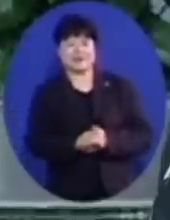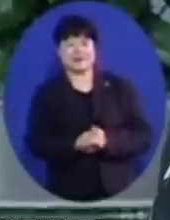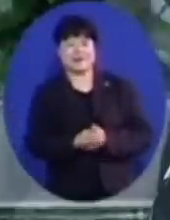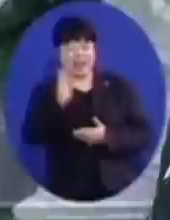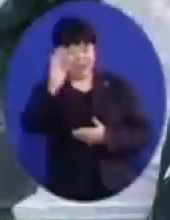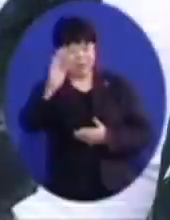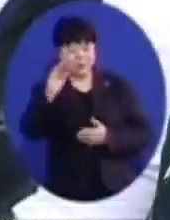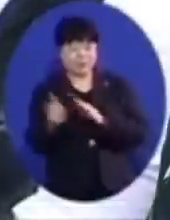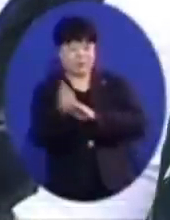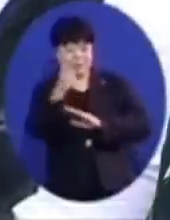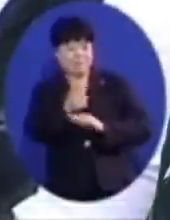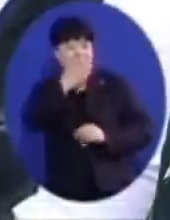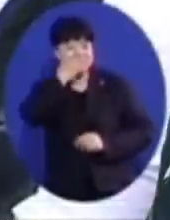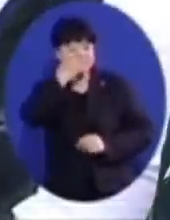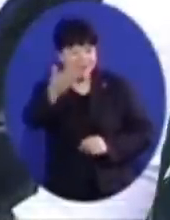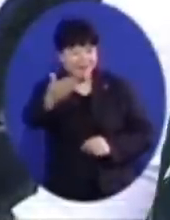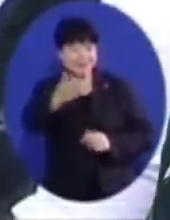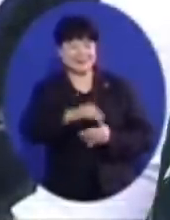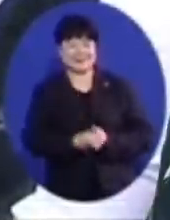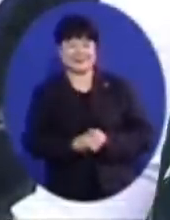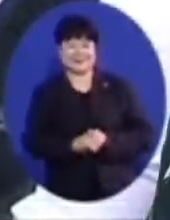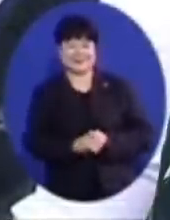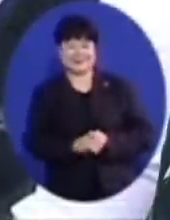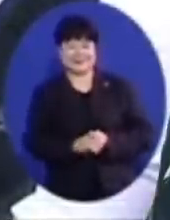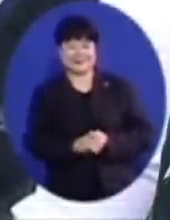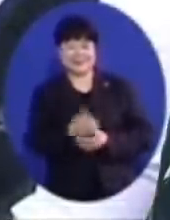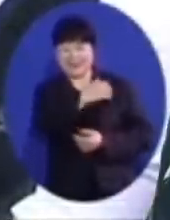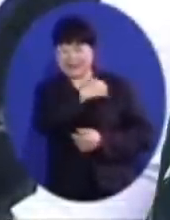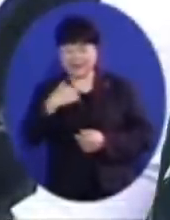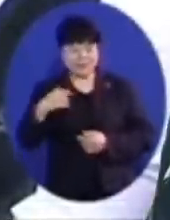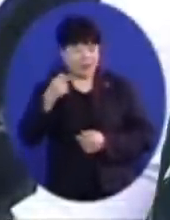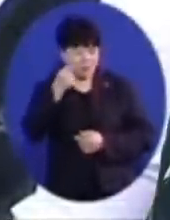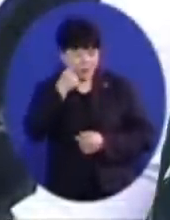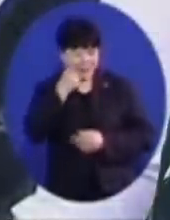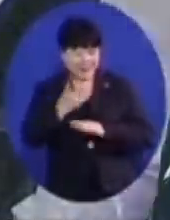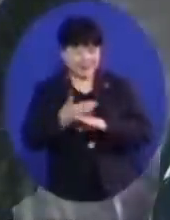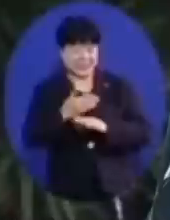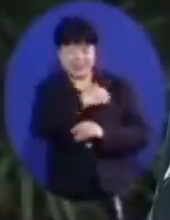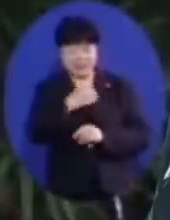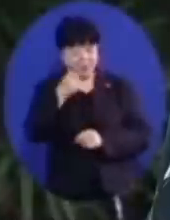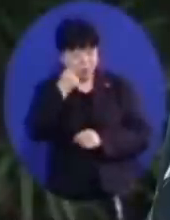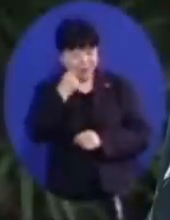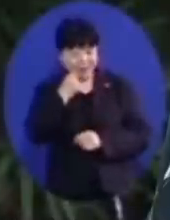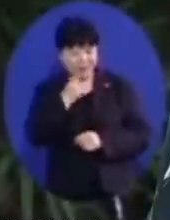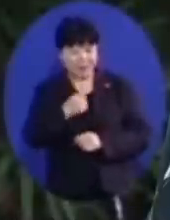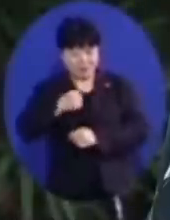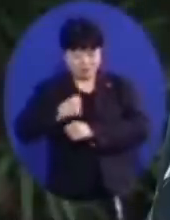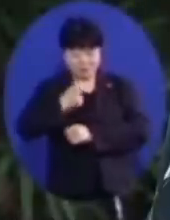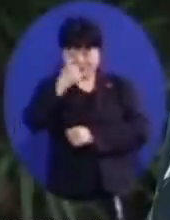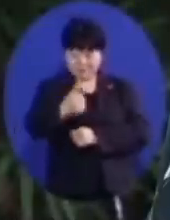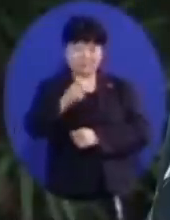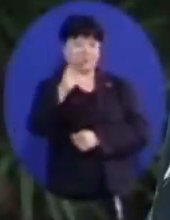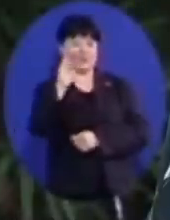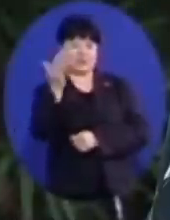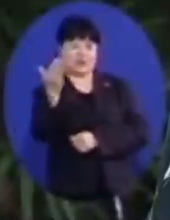장사가 되는 것입니다 아무도 감당할 수 없는 장사가 된 것입니다